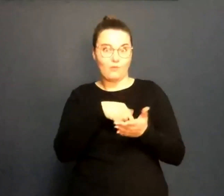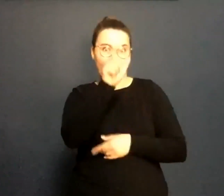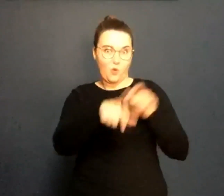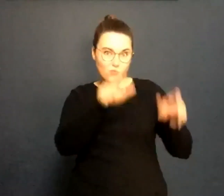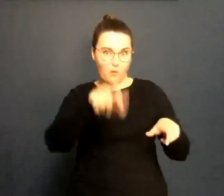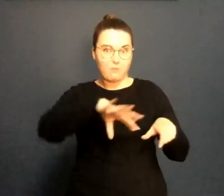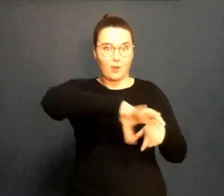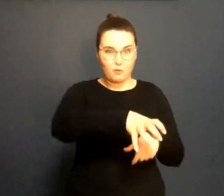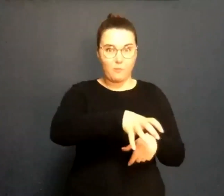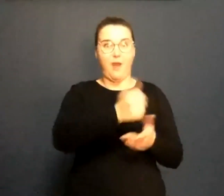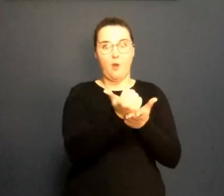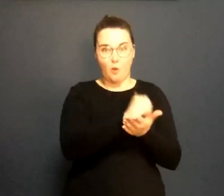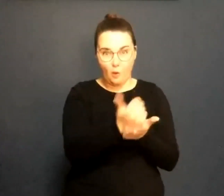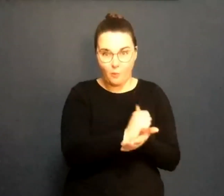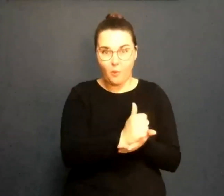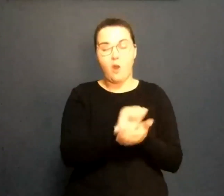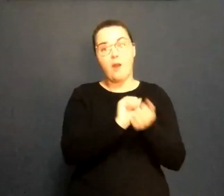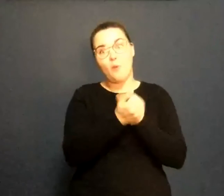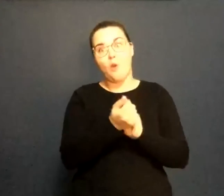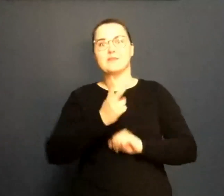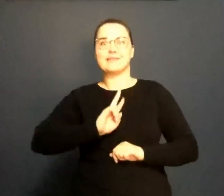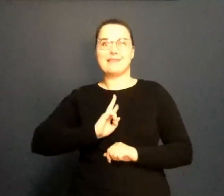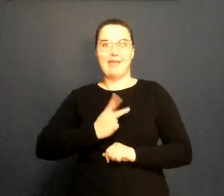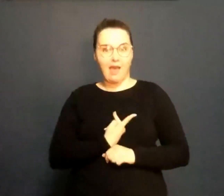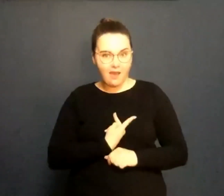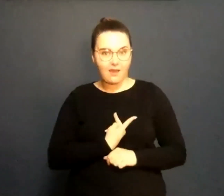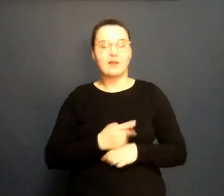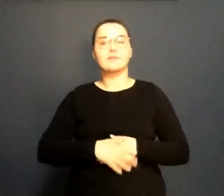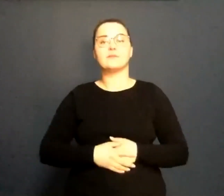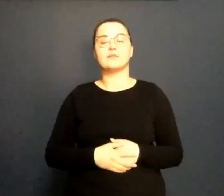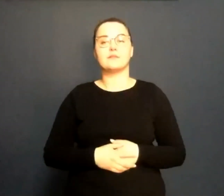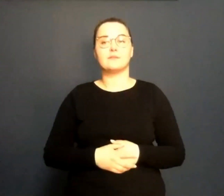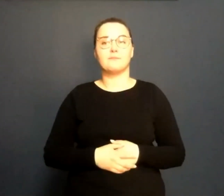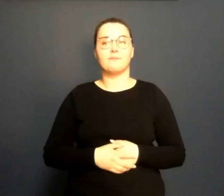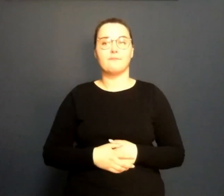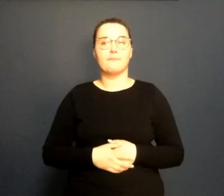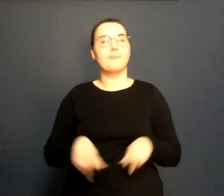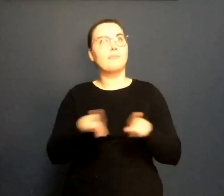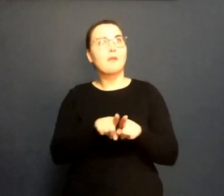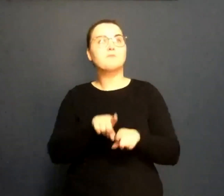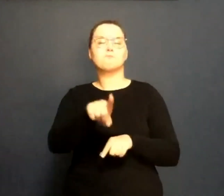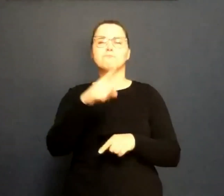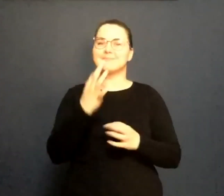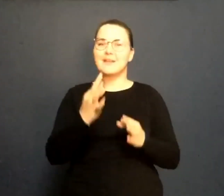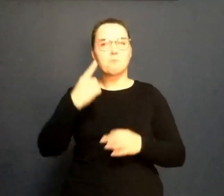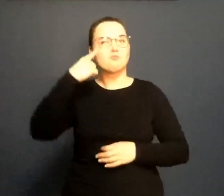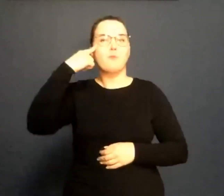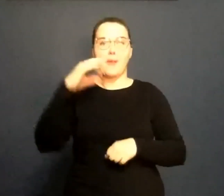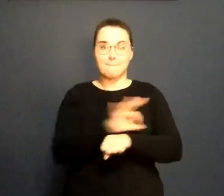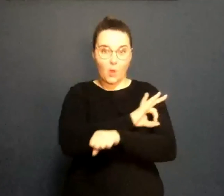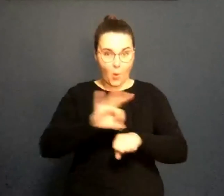cała masa. Kiedy mówiliśmy o starości i nieheteronormatywności, to przypomniał mi się taki projekt, który próbowałem